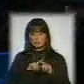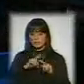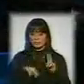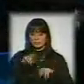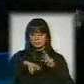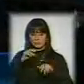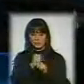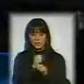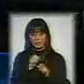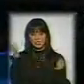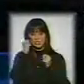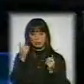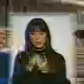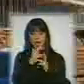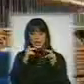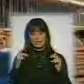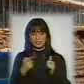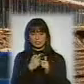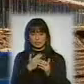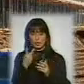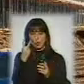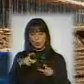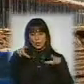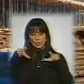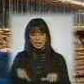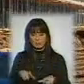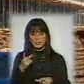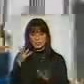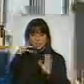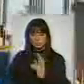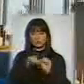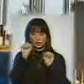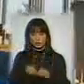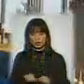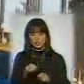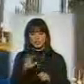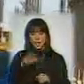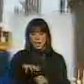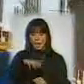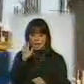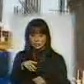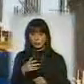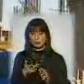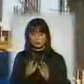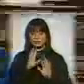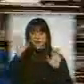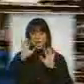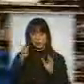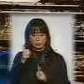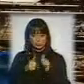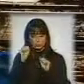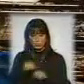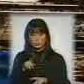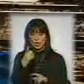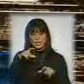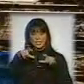ტემპებით შენდება. Სპორტის ახალ სასახლეში ორი დარბაზი მოიწყობა, სადაც ერთდროულად შესაძლებელი იქნება კალათბურთის და ხელბურთის ტურნირების მიღება.